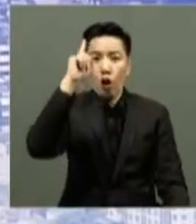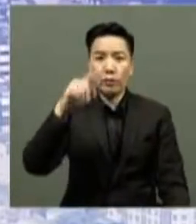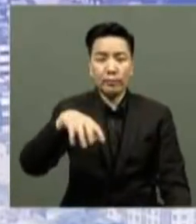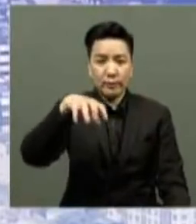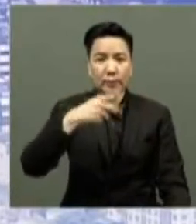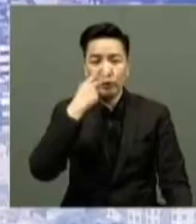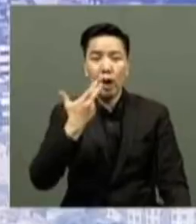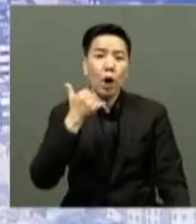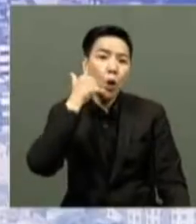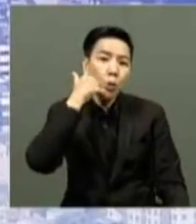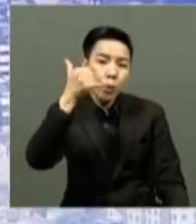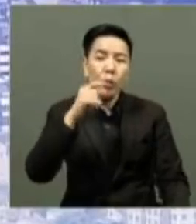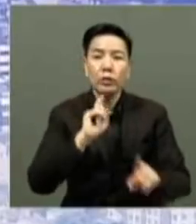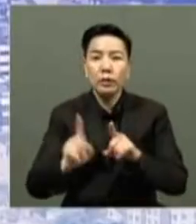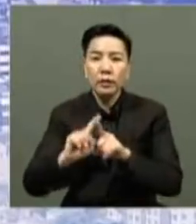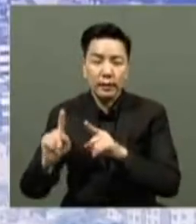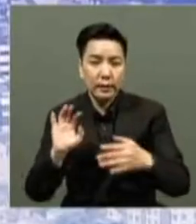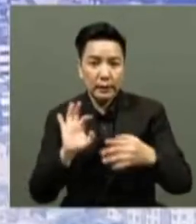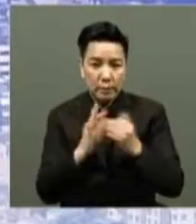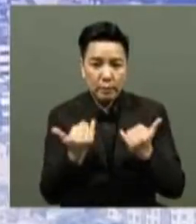สัปดาห์ที่ผ่านมากระทรวงต่างๆเปิดช่องทางในการรับข้อร้องเรียนนะครับแล้วก็ผ่านทางCall Center